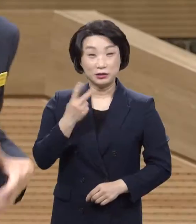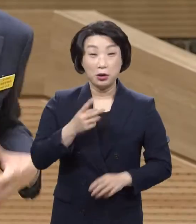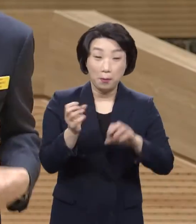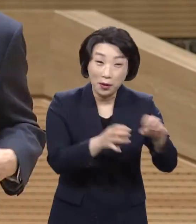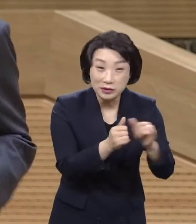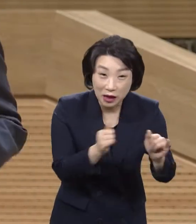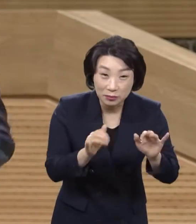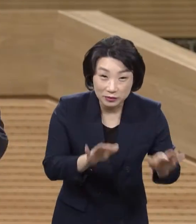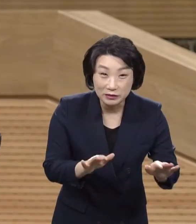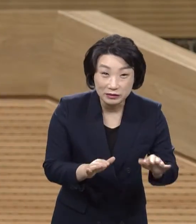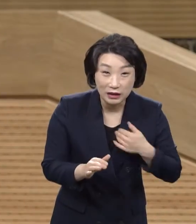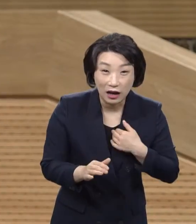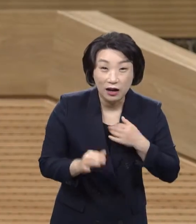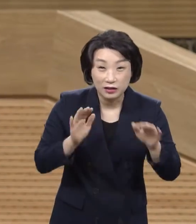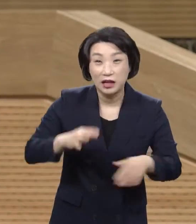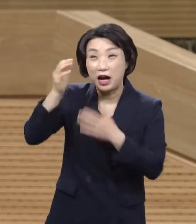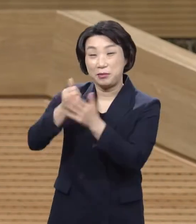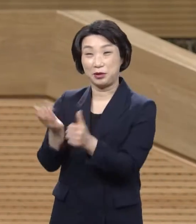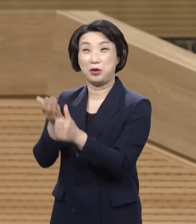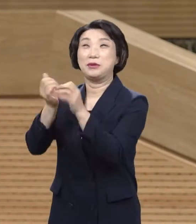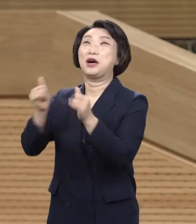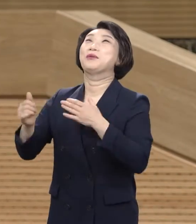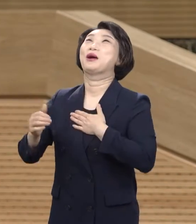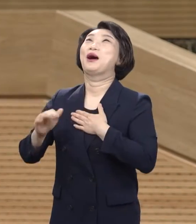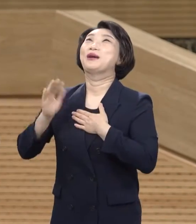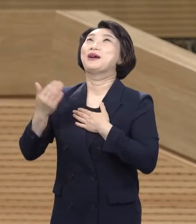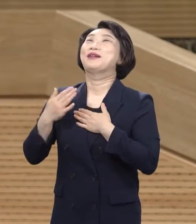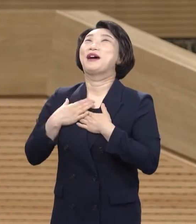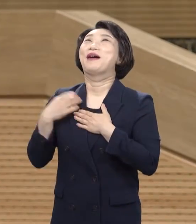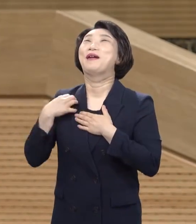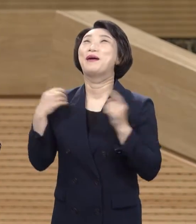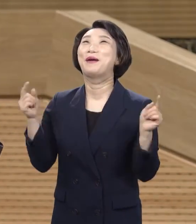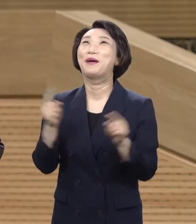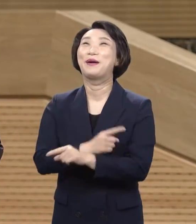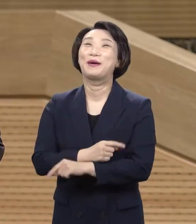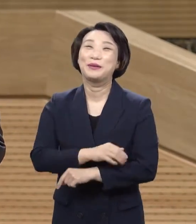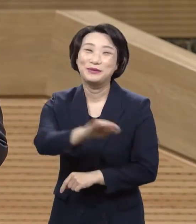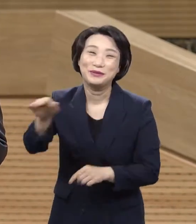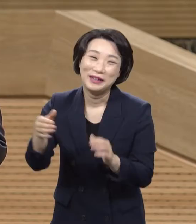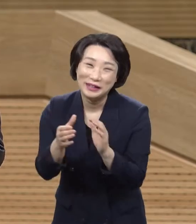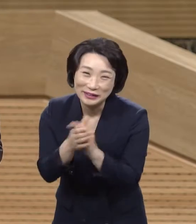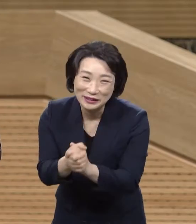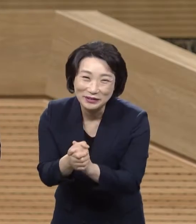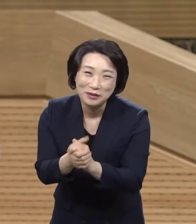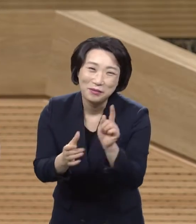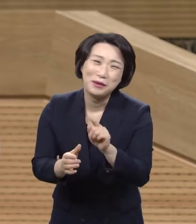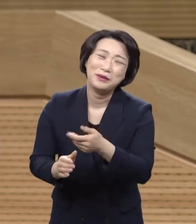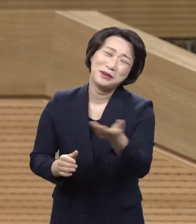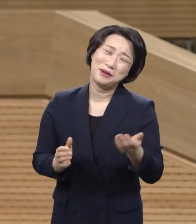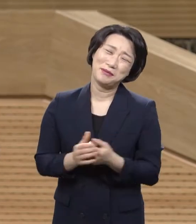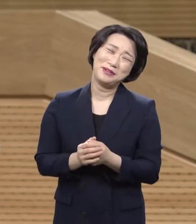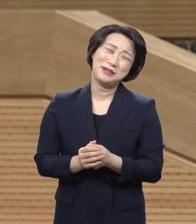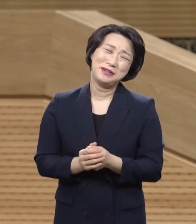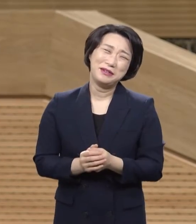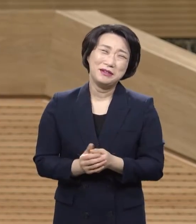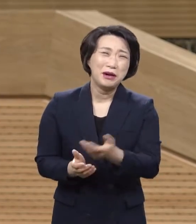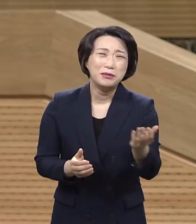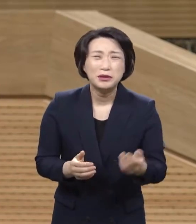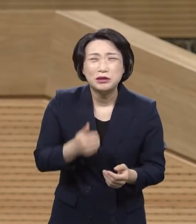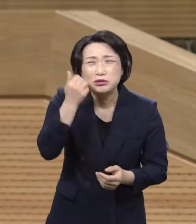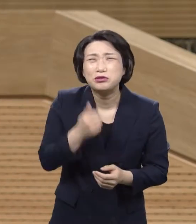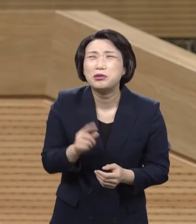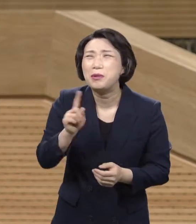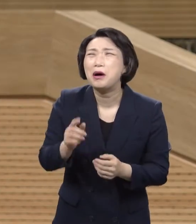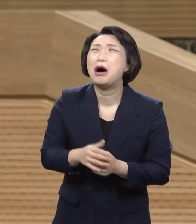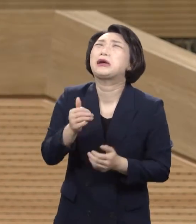내버려진 자가 하나님의 양육받을 자가 됐구나. 그래서 우리의 기도가 우리는 부잣집 문제네 거지